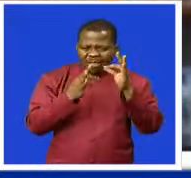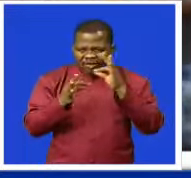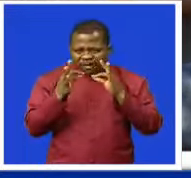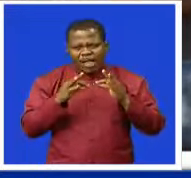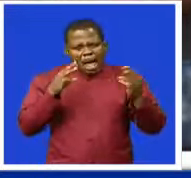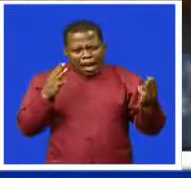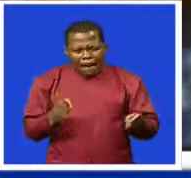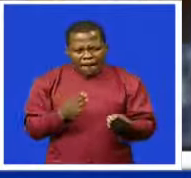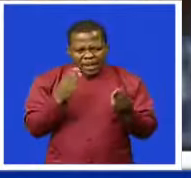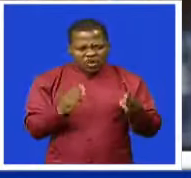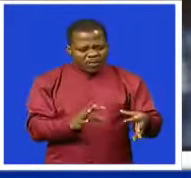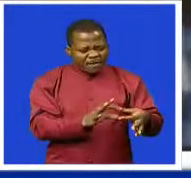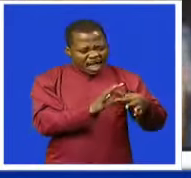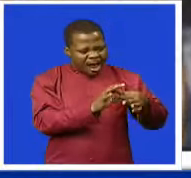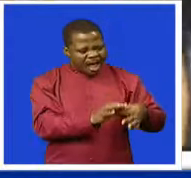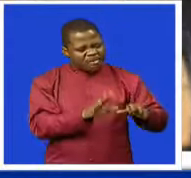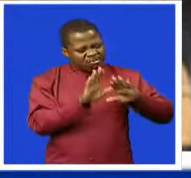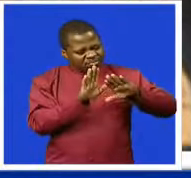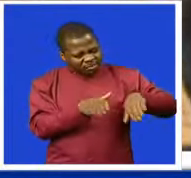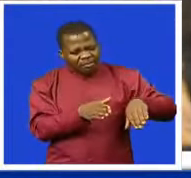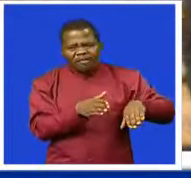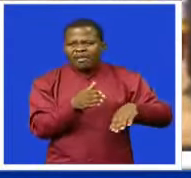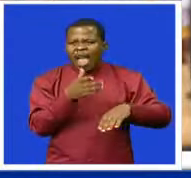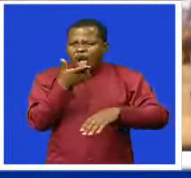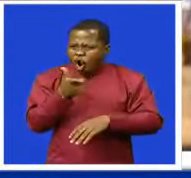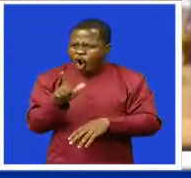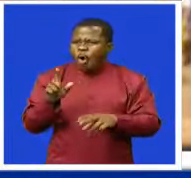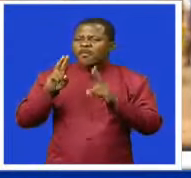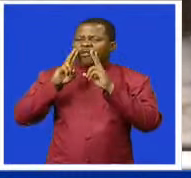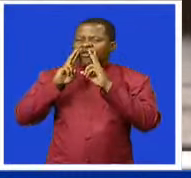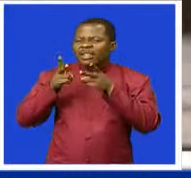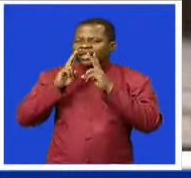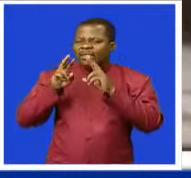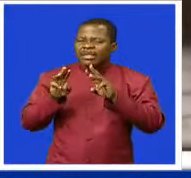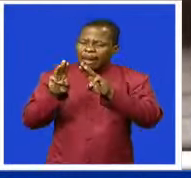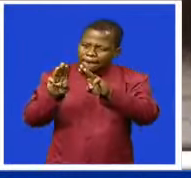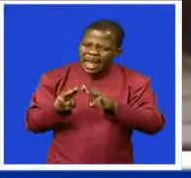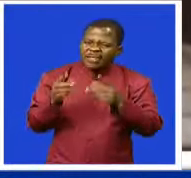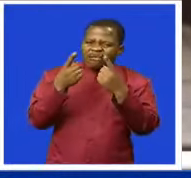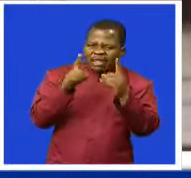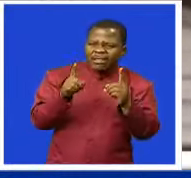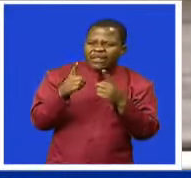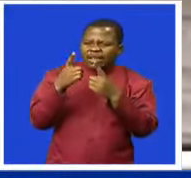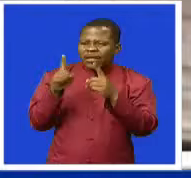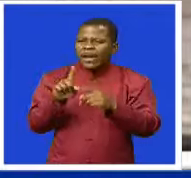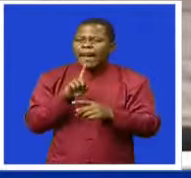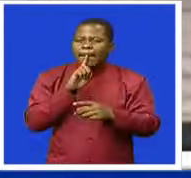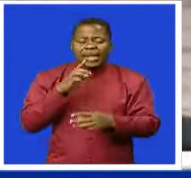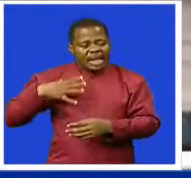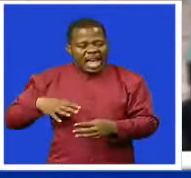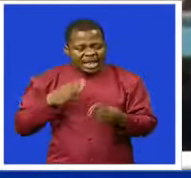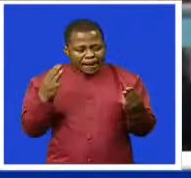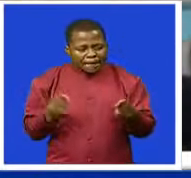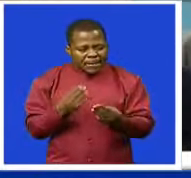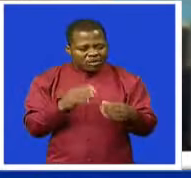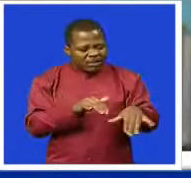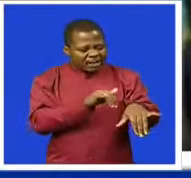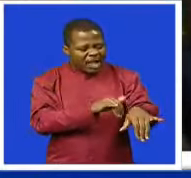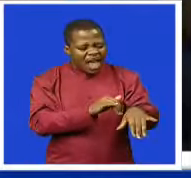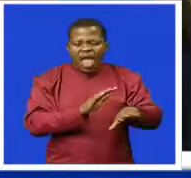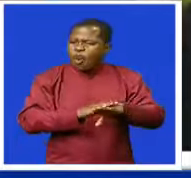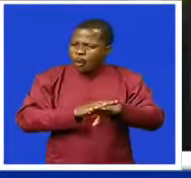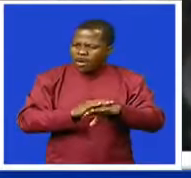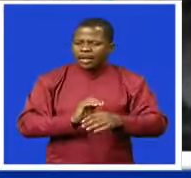Lilunga lephalamende lenkundla yasemkhiweni Michael Masuku lithi bucala buvamile kwanza ngetikhathi tabokhisimusi